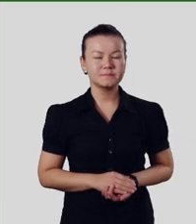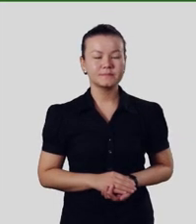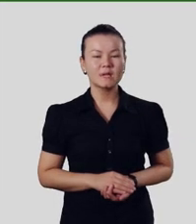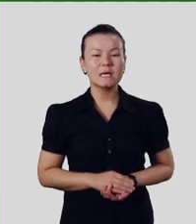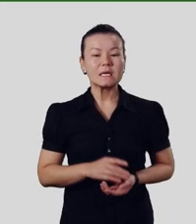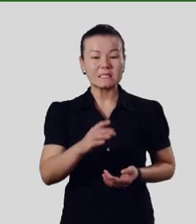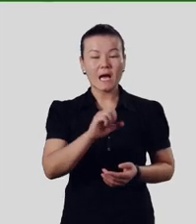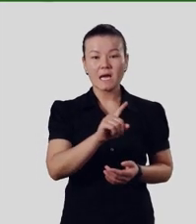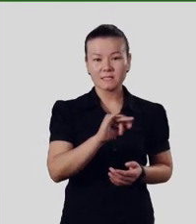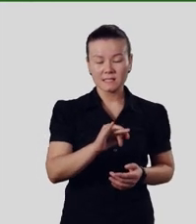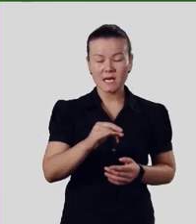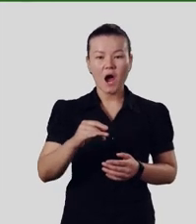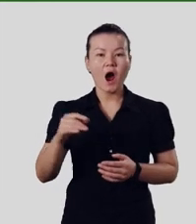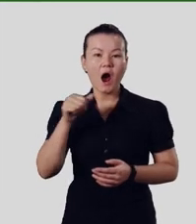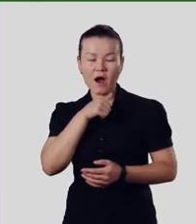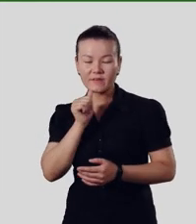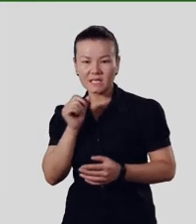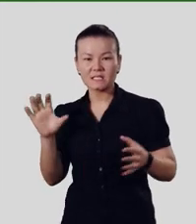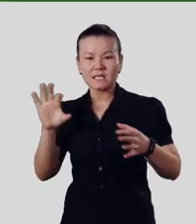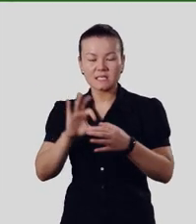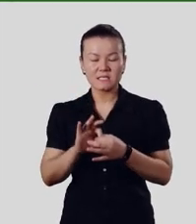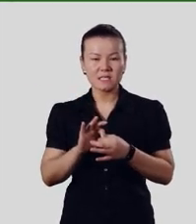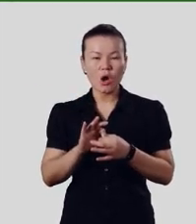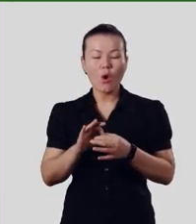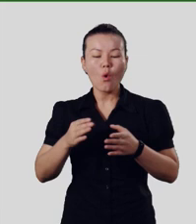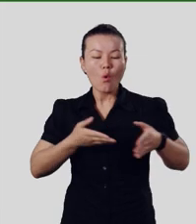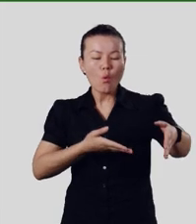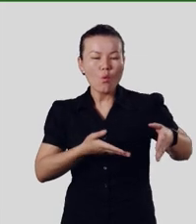С Азией Африка соединяется узкой